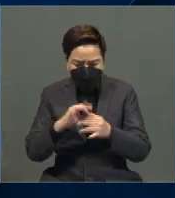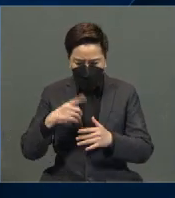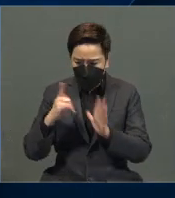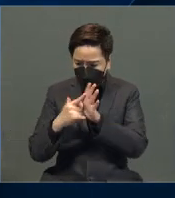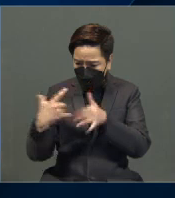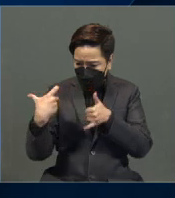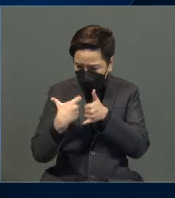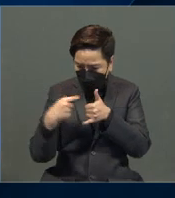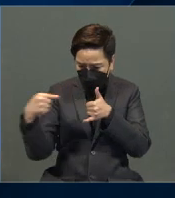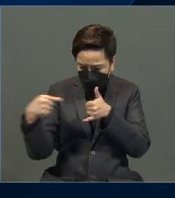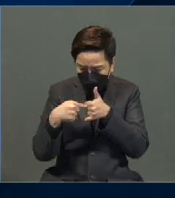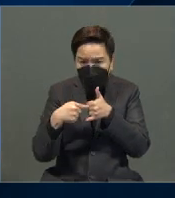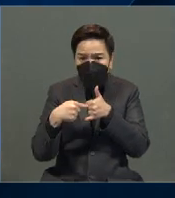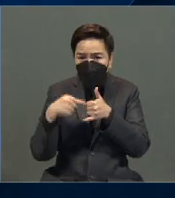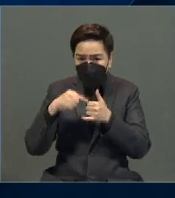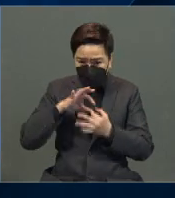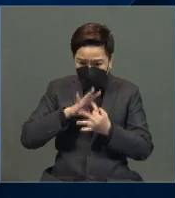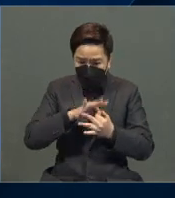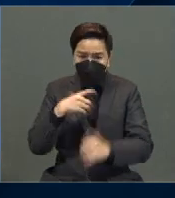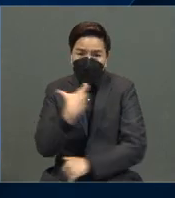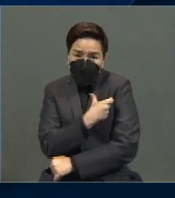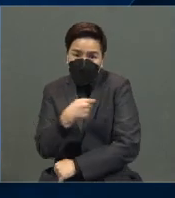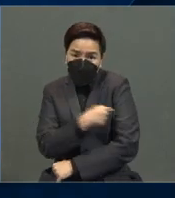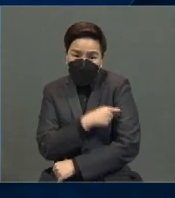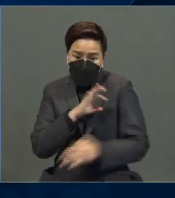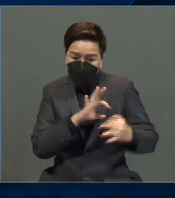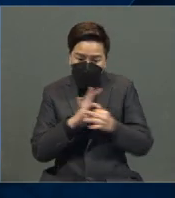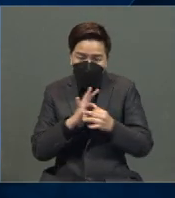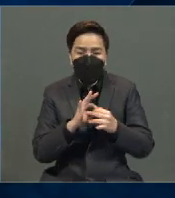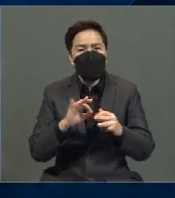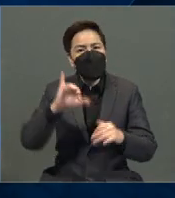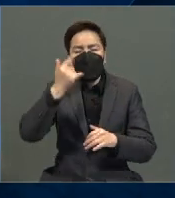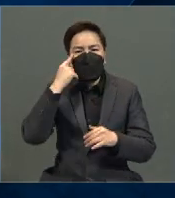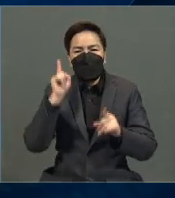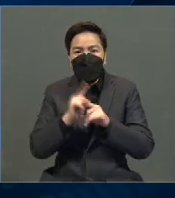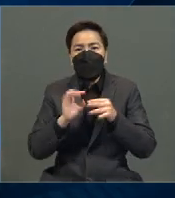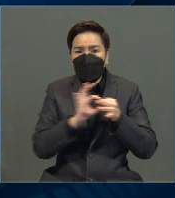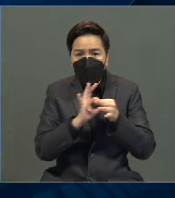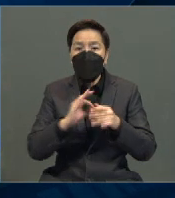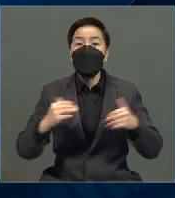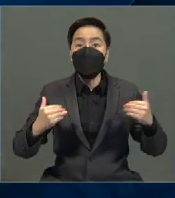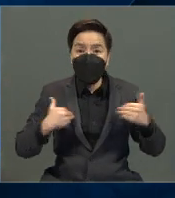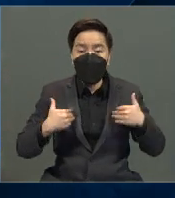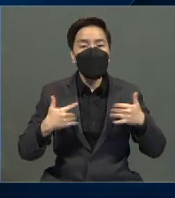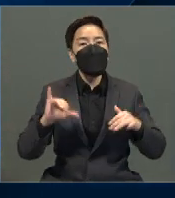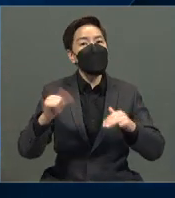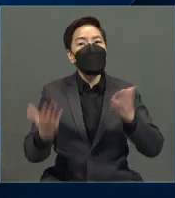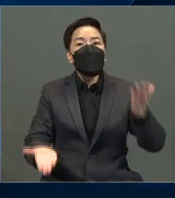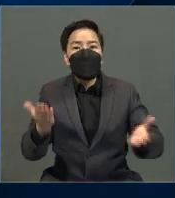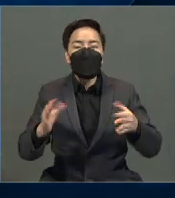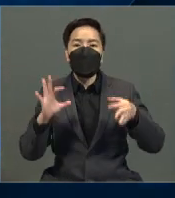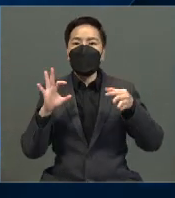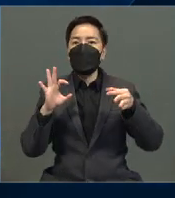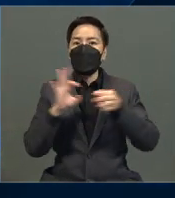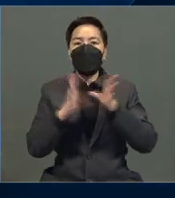ครับเกี่ยวข้องกับวัคซีนหรือไม่นะครับเพราะว่าบางกรณีก็อาจจะเกี่ยวข้องบางกรณีก็อาจจะไม่เกี่ยวข้อง